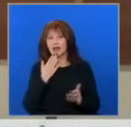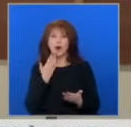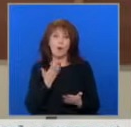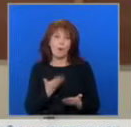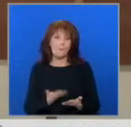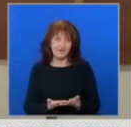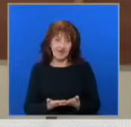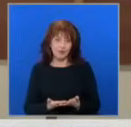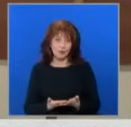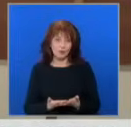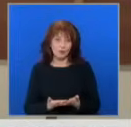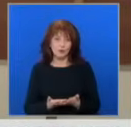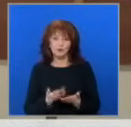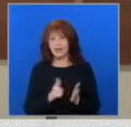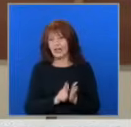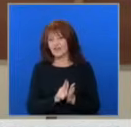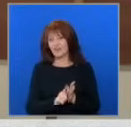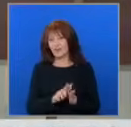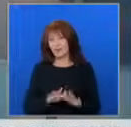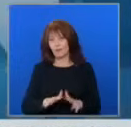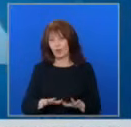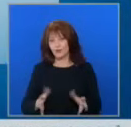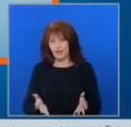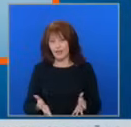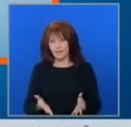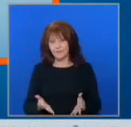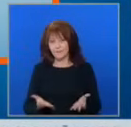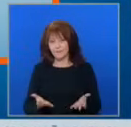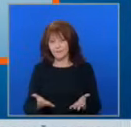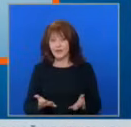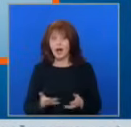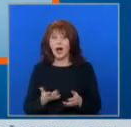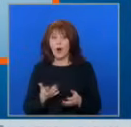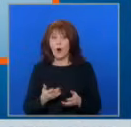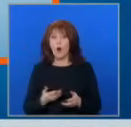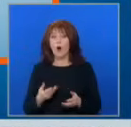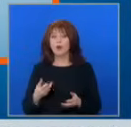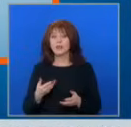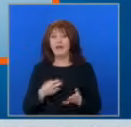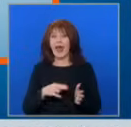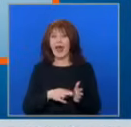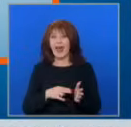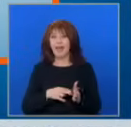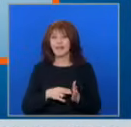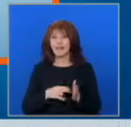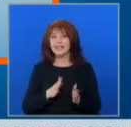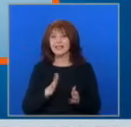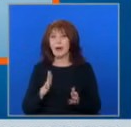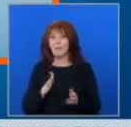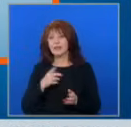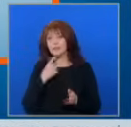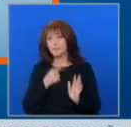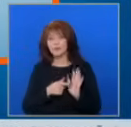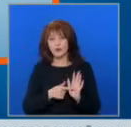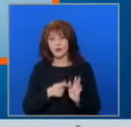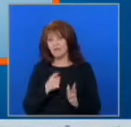обявеното извънредно положение. В позиция до медиите от Електроразпределение Запад посочват, че дружеството